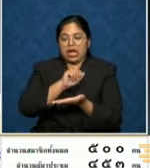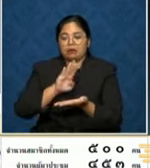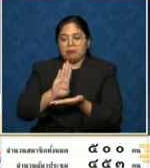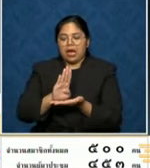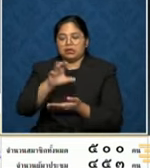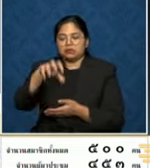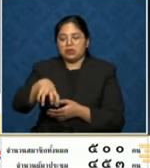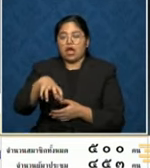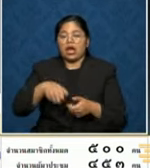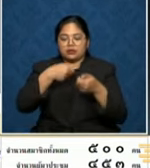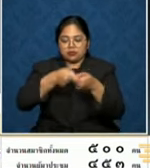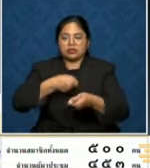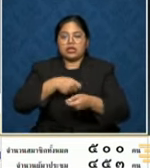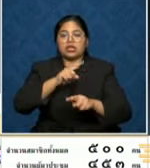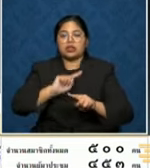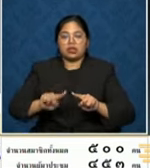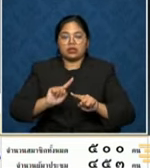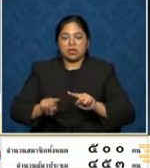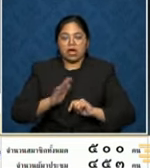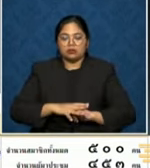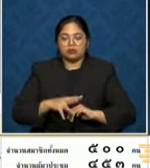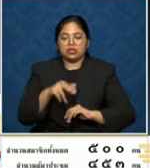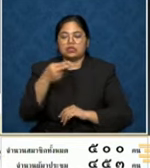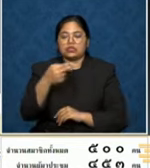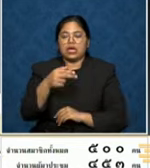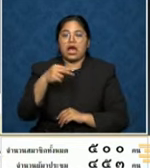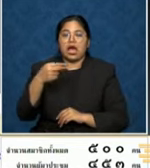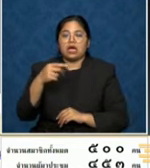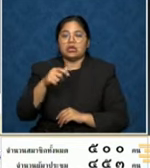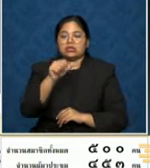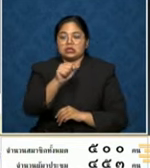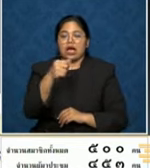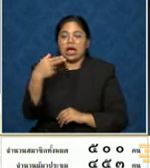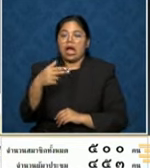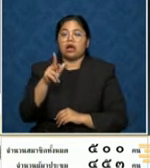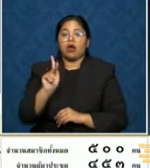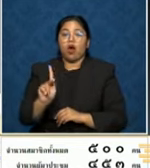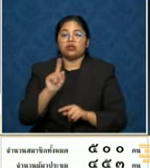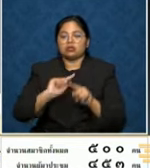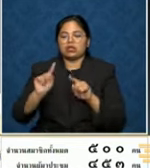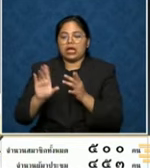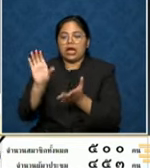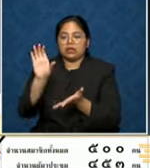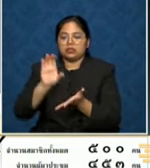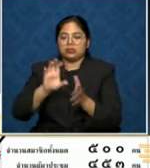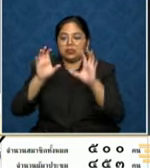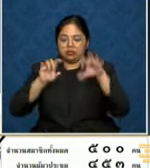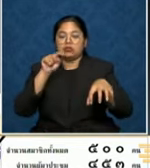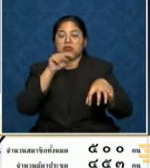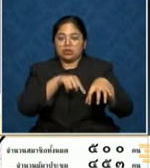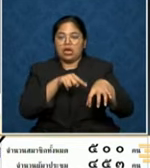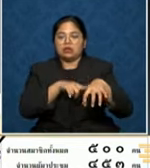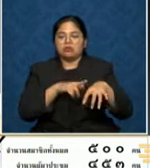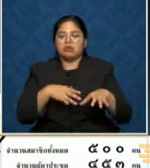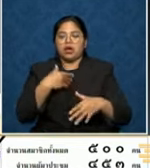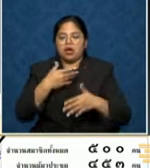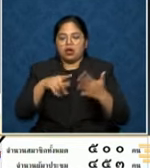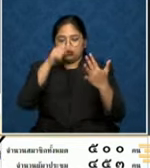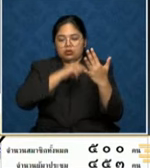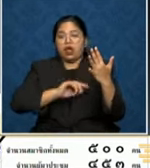สถาบันเกษตรกรที่เป็นรูปแบบของสหกรณ์ทุกประเทศประมาณ 9,000 สหกรณ์ท่านประธานทราบไหมครับว่ามีว